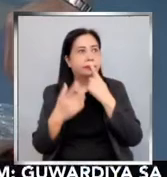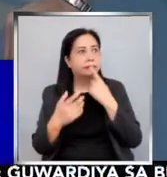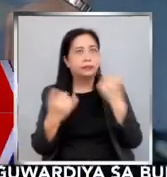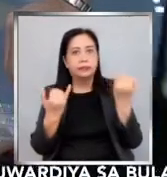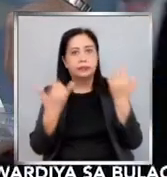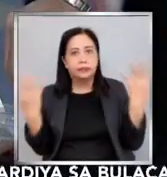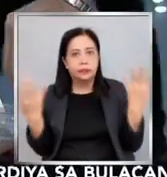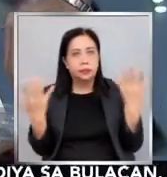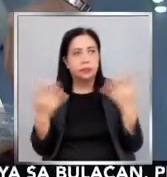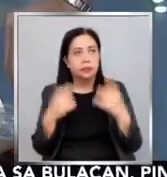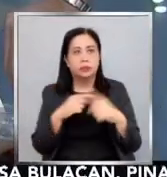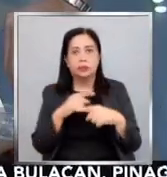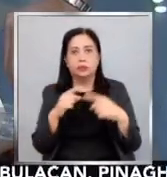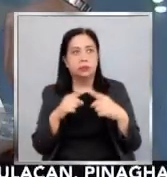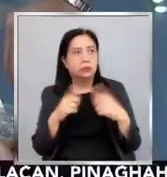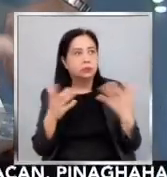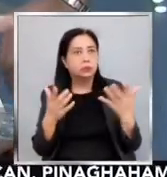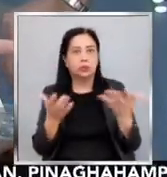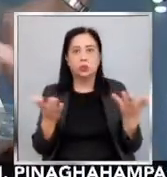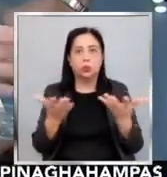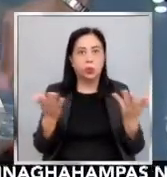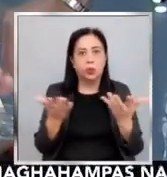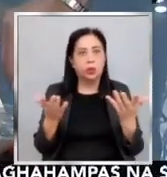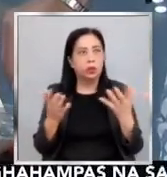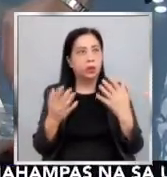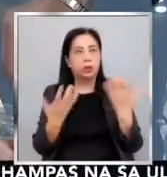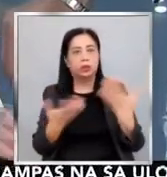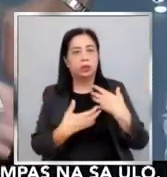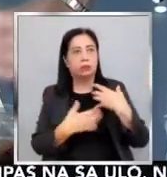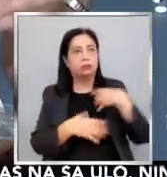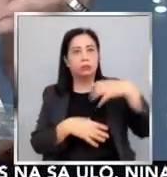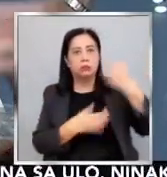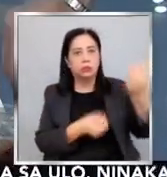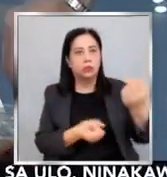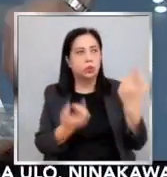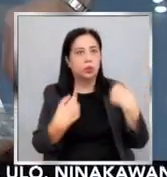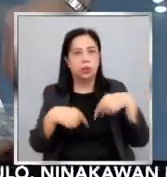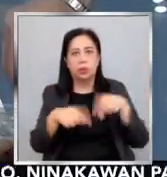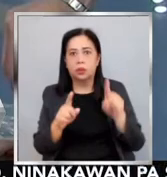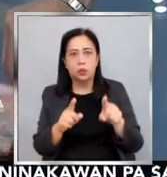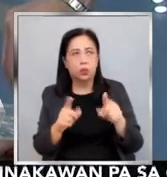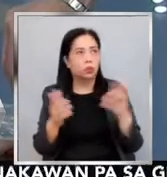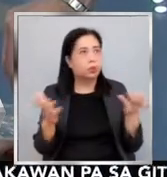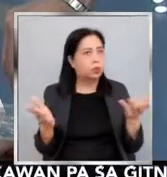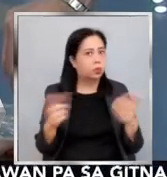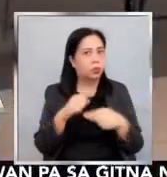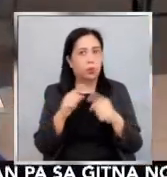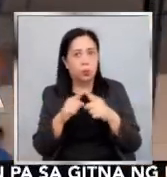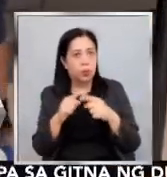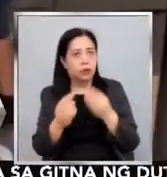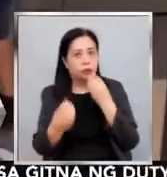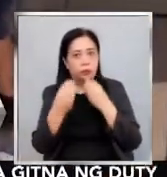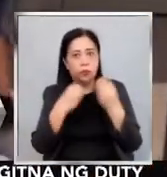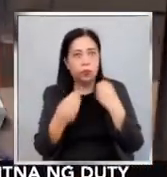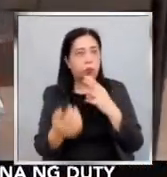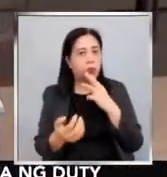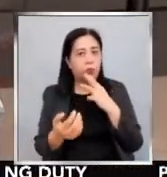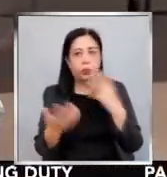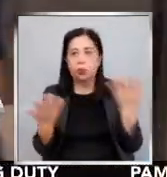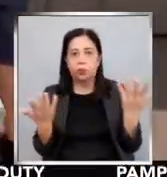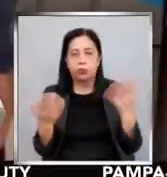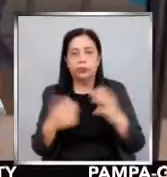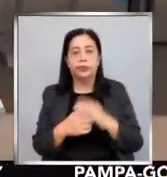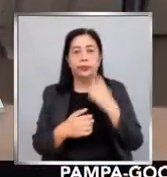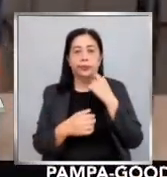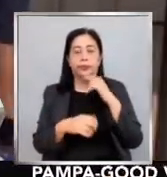When we were gonna be picked up, like where do we go? When can we get food, water? Kaninang umaga, napasugod